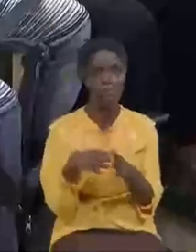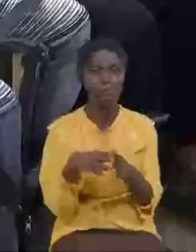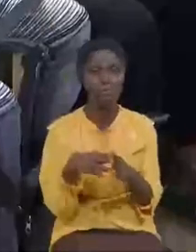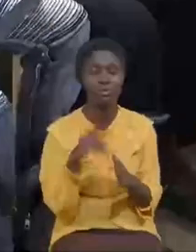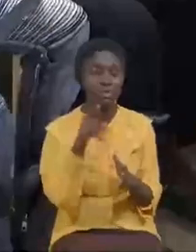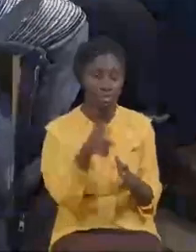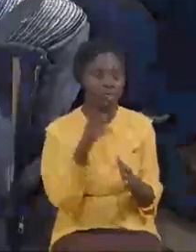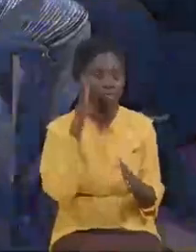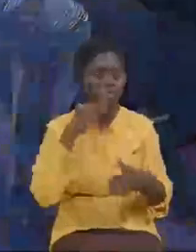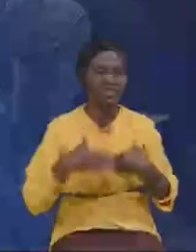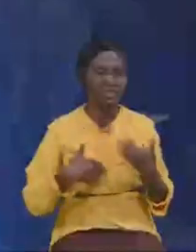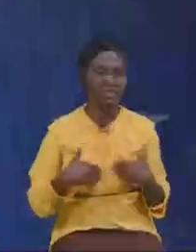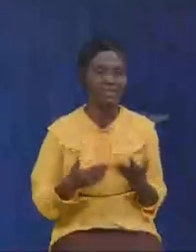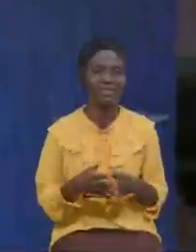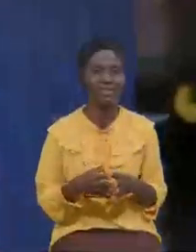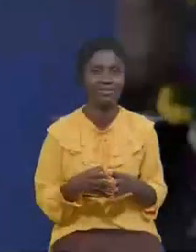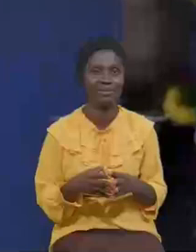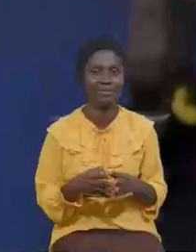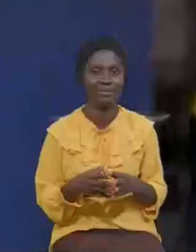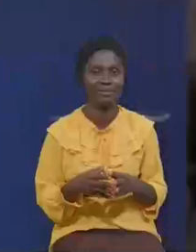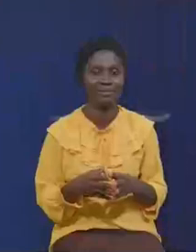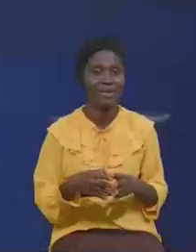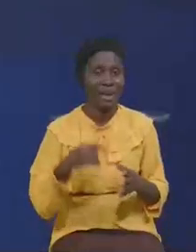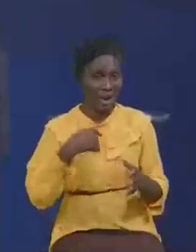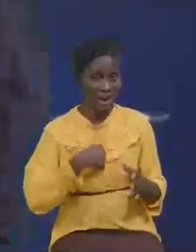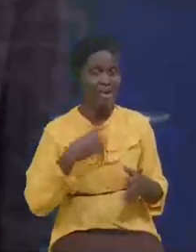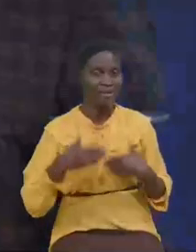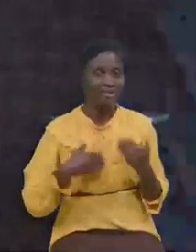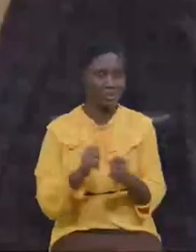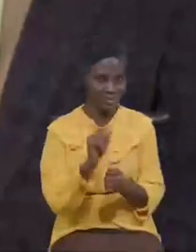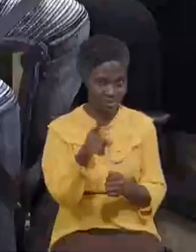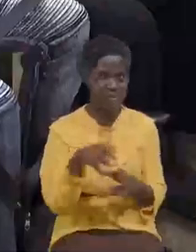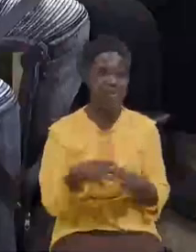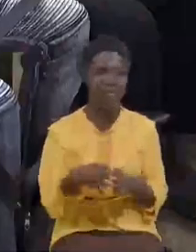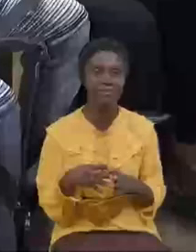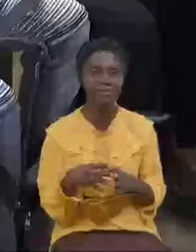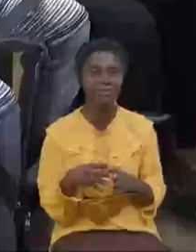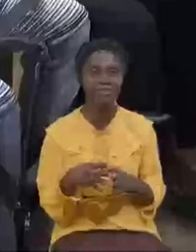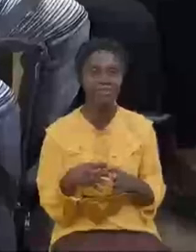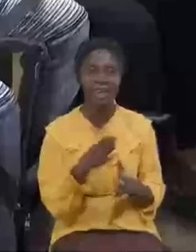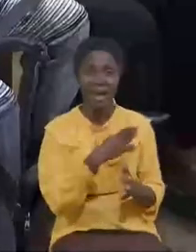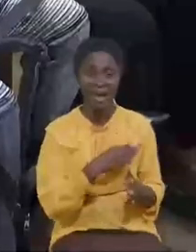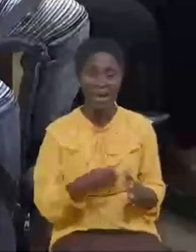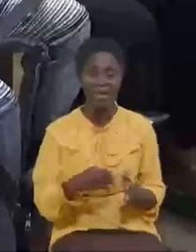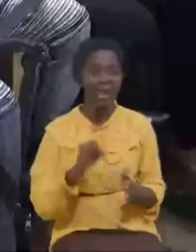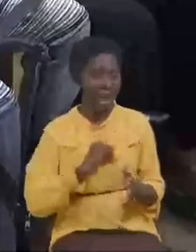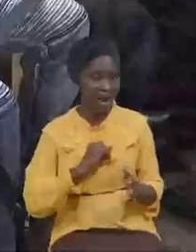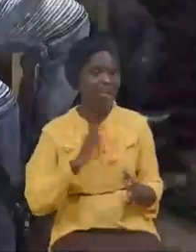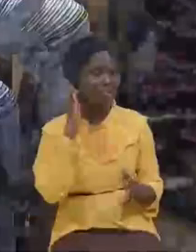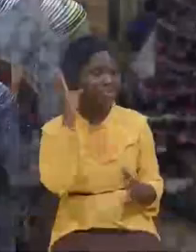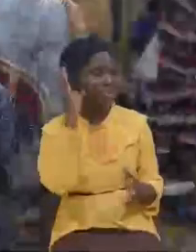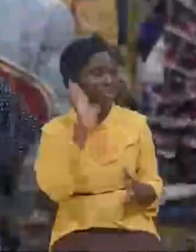allez vous réjouir. Je vais me réjouir avec vous. Je vais entendre votre